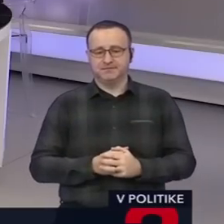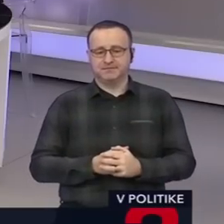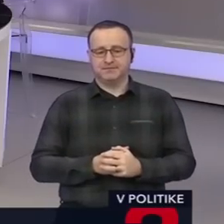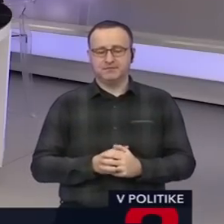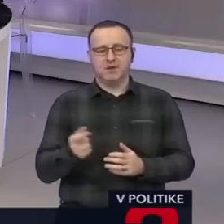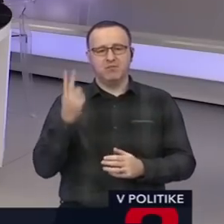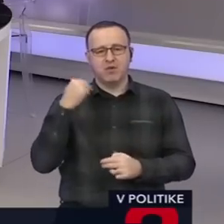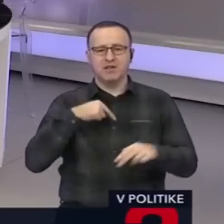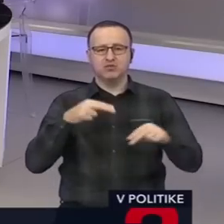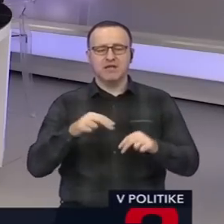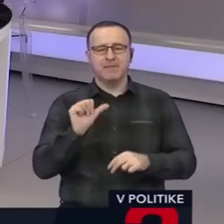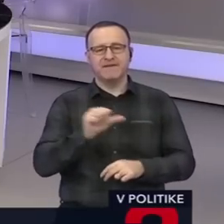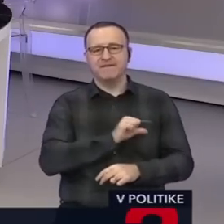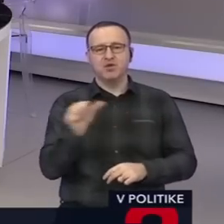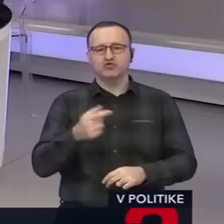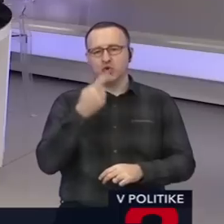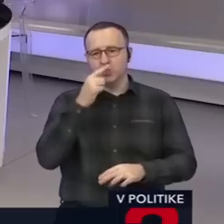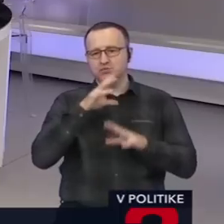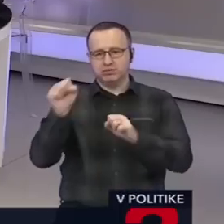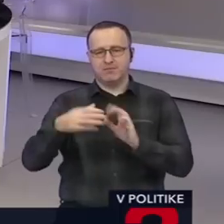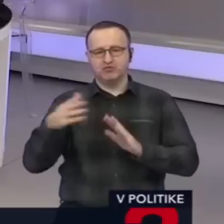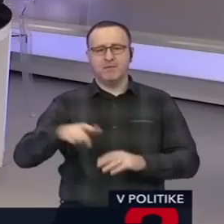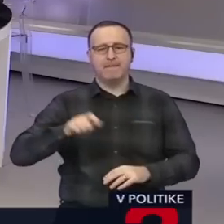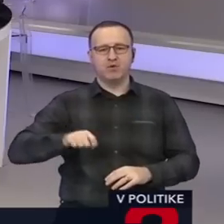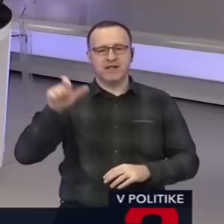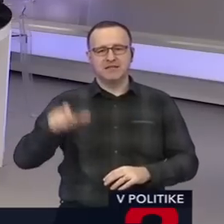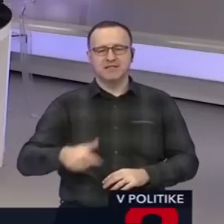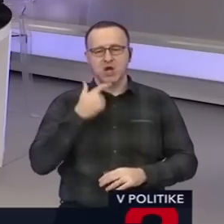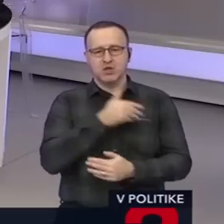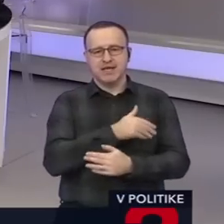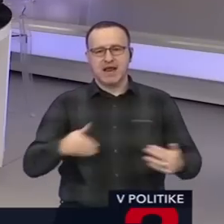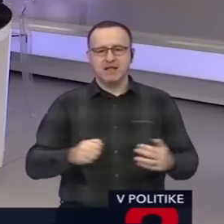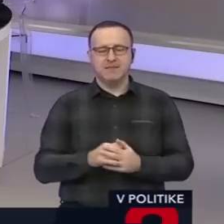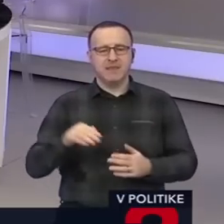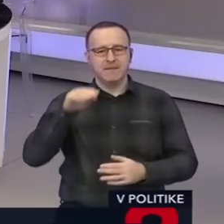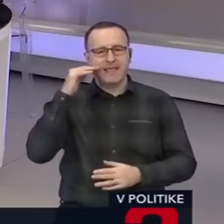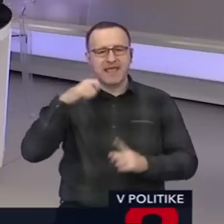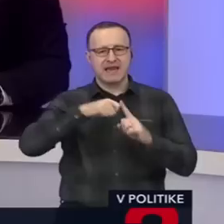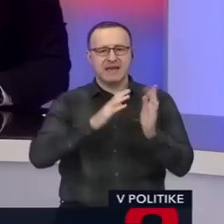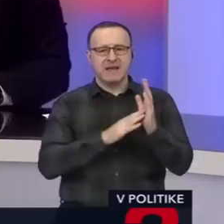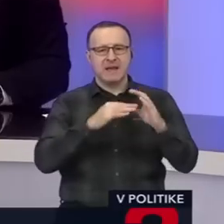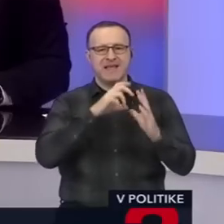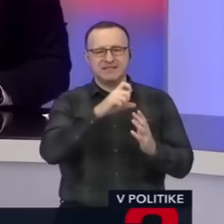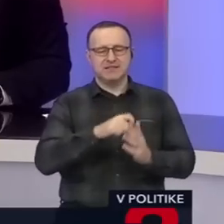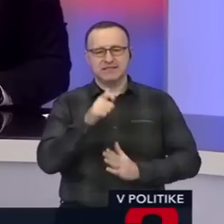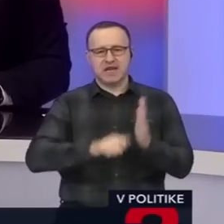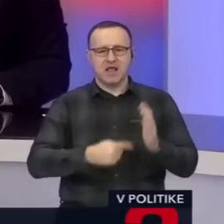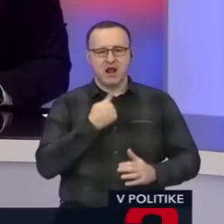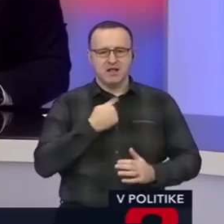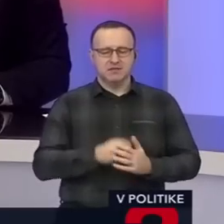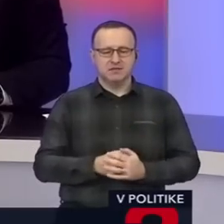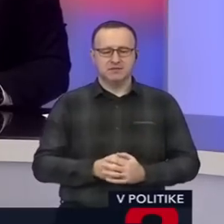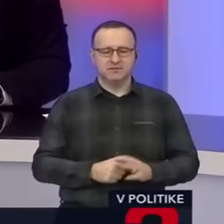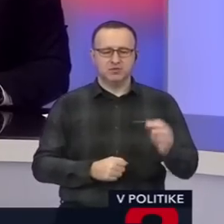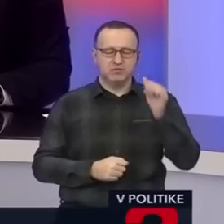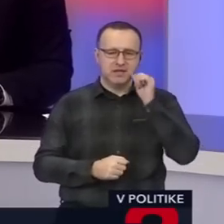ruskej invázie na Ukrajinu budeme pokračovať s poslancami Národnej rady Slovenskej republiky Petrom Kmecom za Hlas sociálna demokracia. Dobrý deň. Dobrý